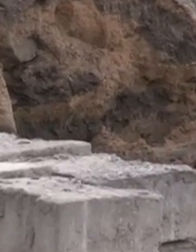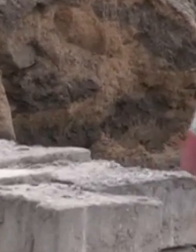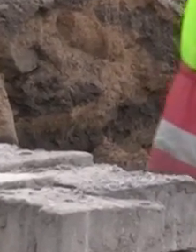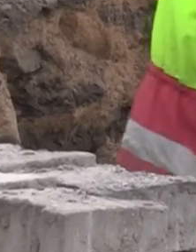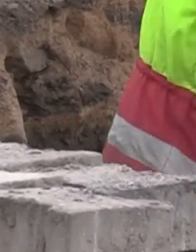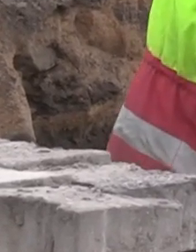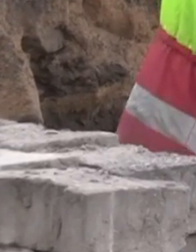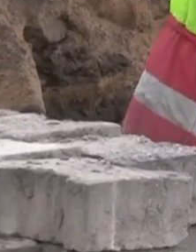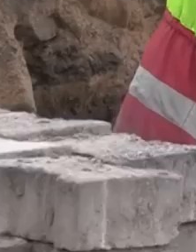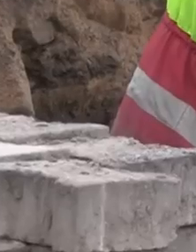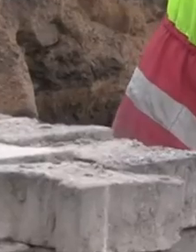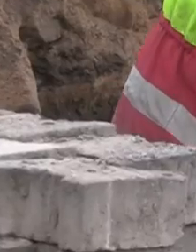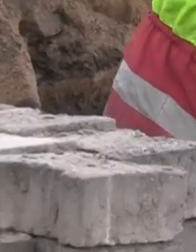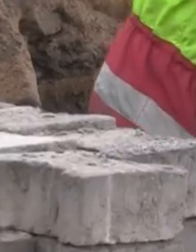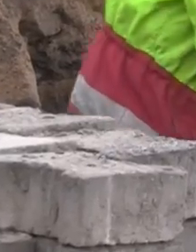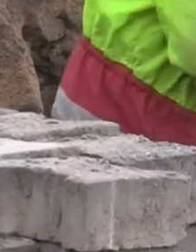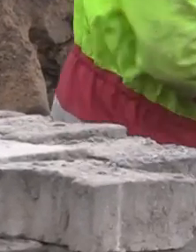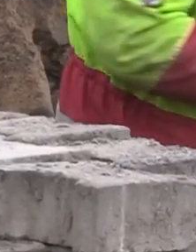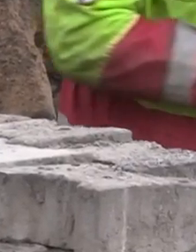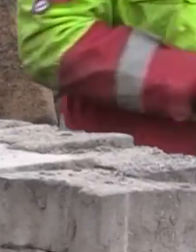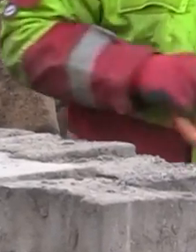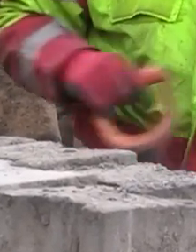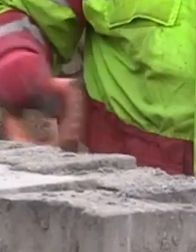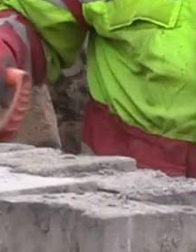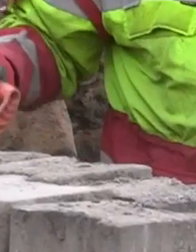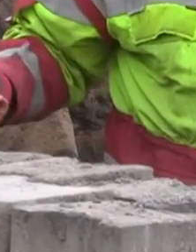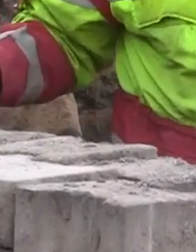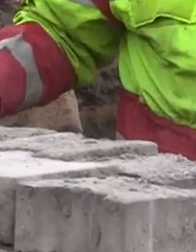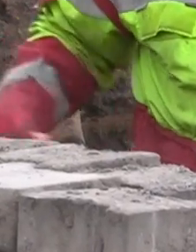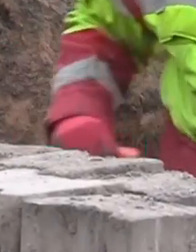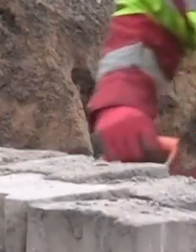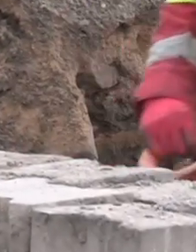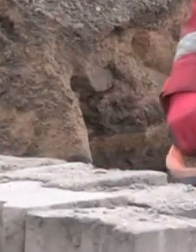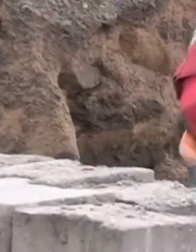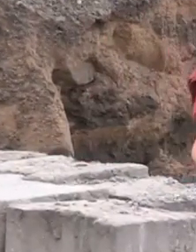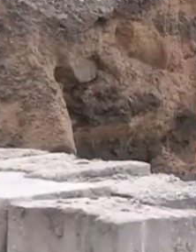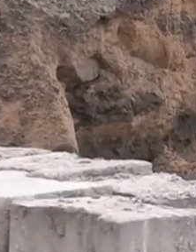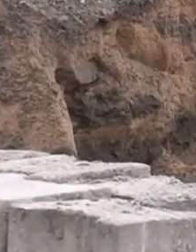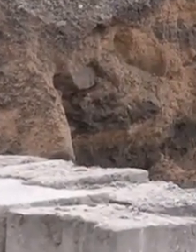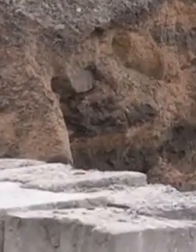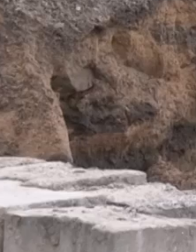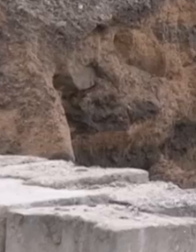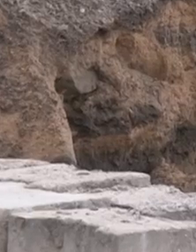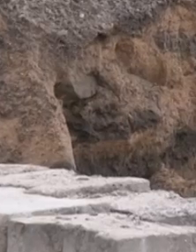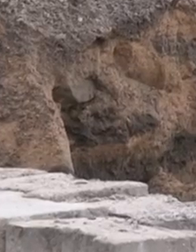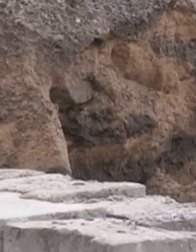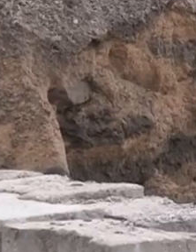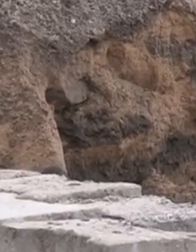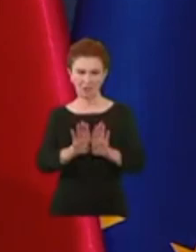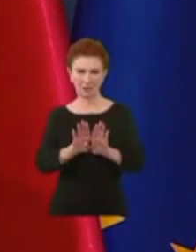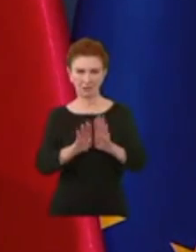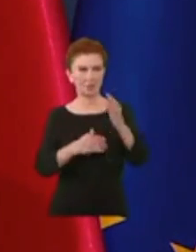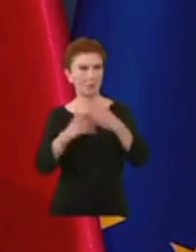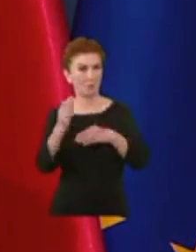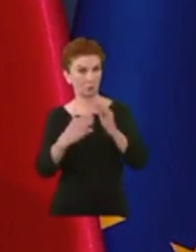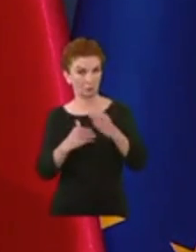do budowy lub remontu przeznaczono prawie 3,5 tysiąca kilometrów dróg w całym kraju. W województwie dolnośląskim będzie to 116 kilometrów.